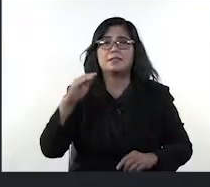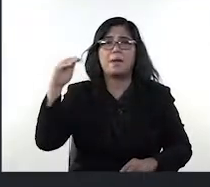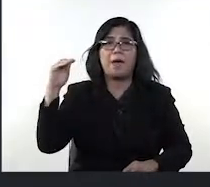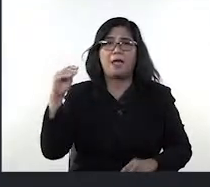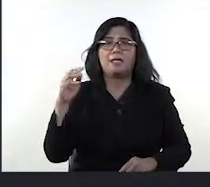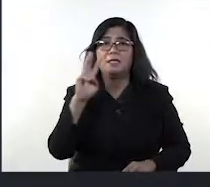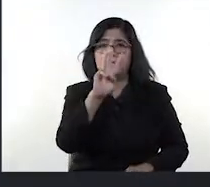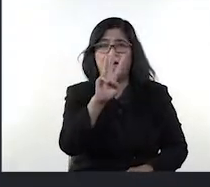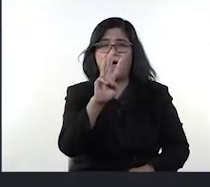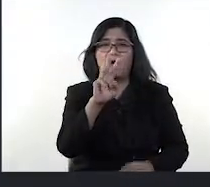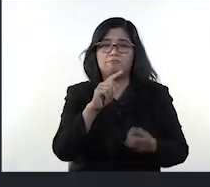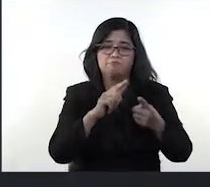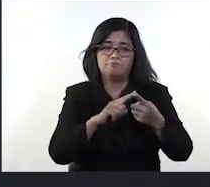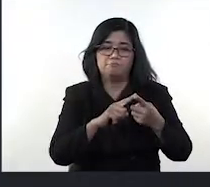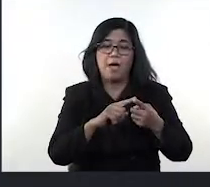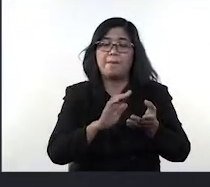Hai menjadi prajurit